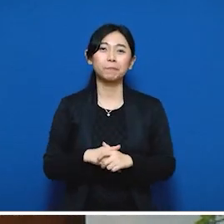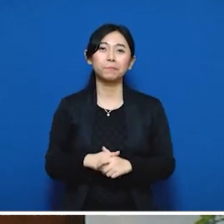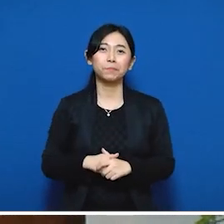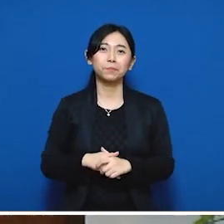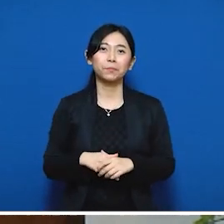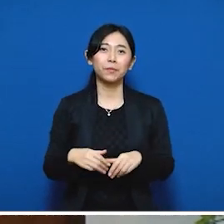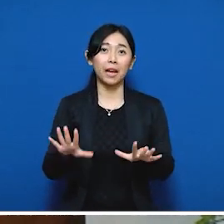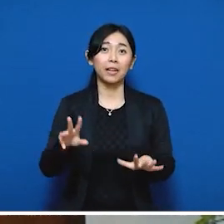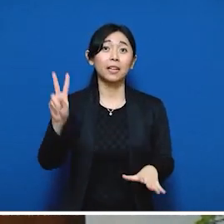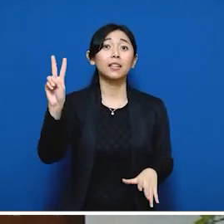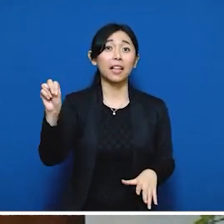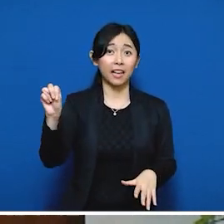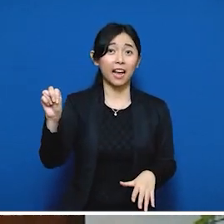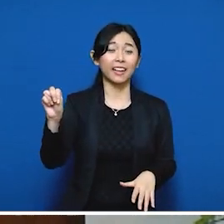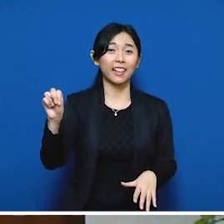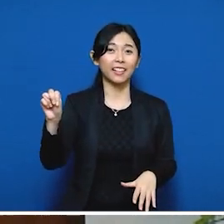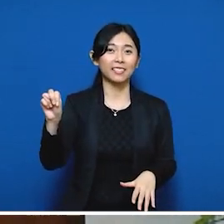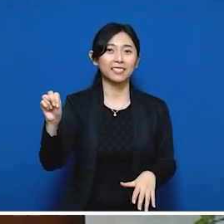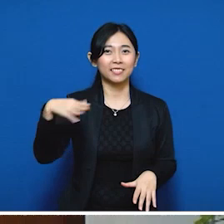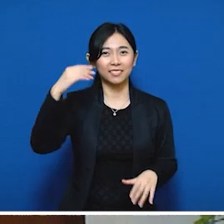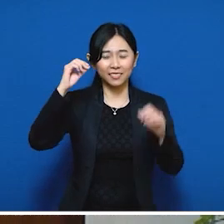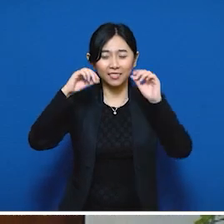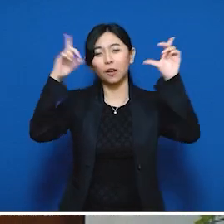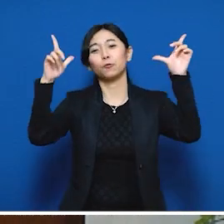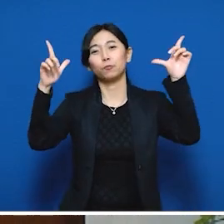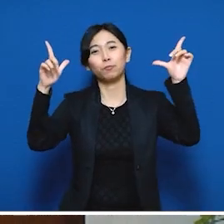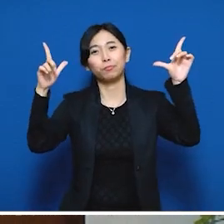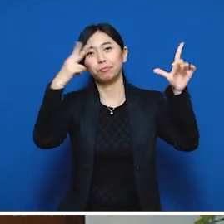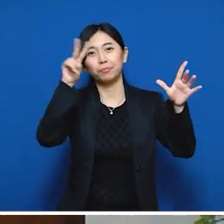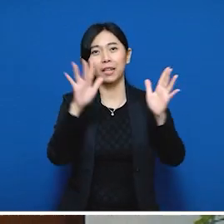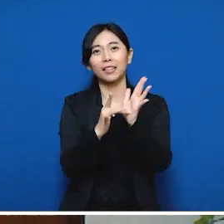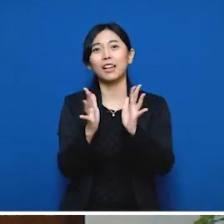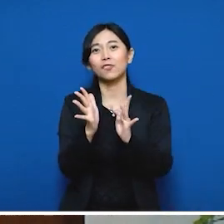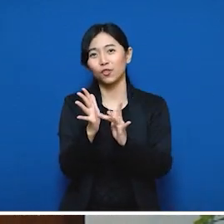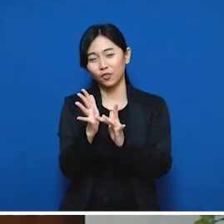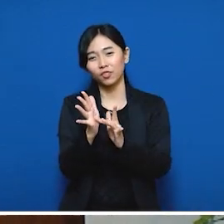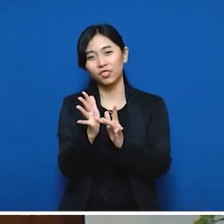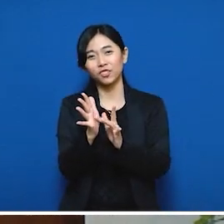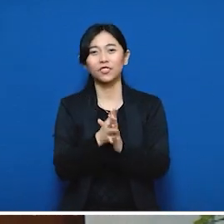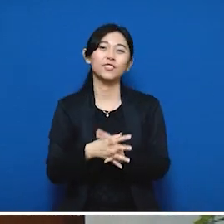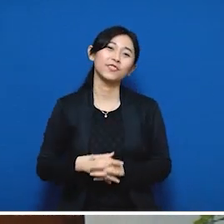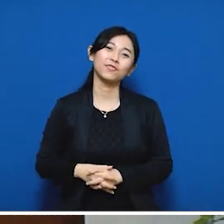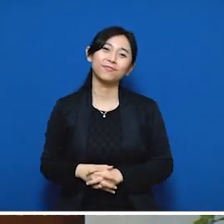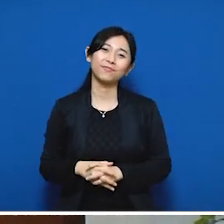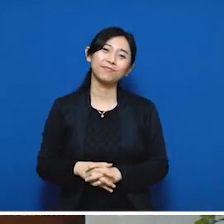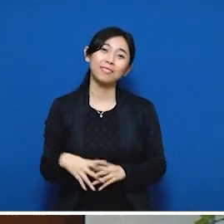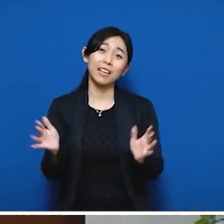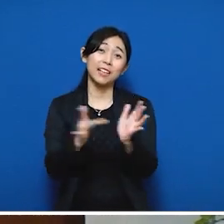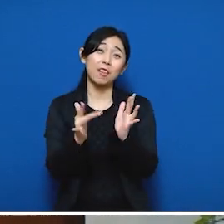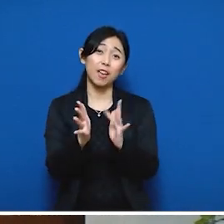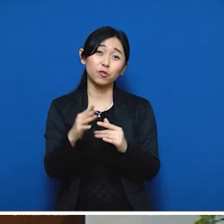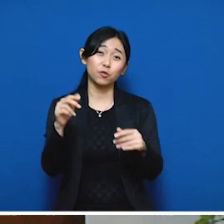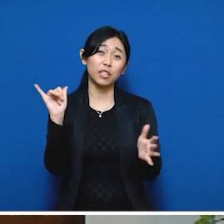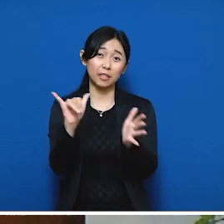Dan Nathanael baru kagum, baru tersentak bahwa Yesus yang ia jumpai